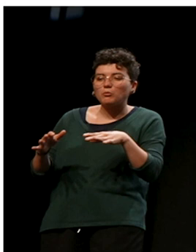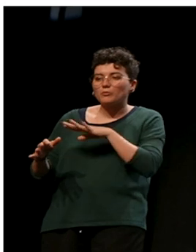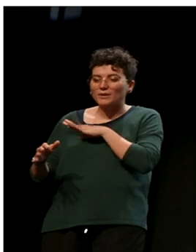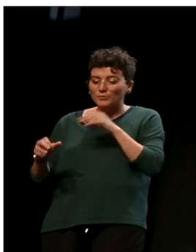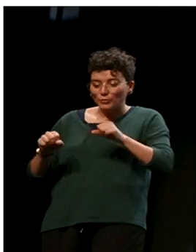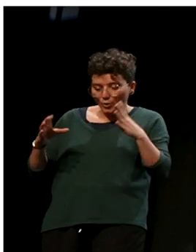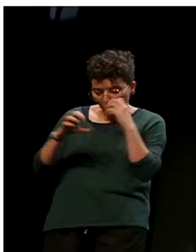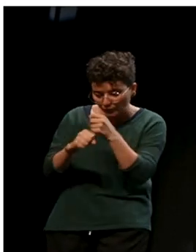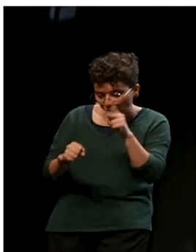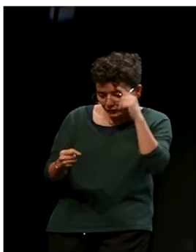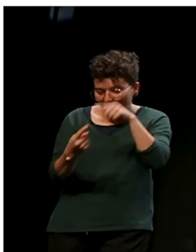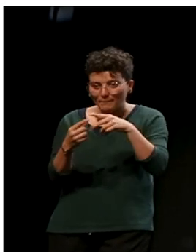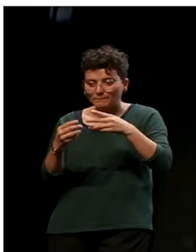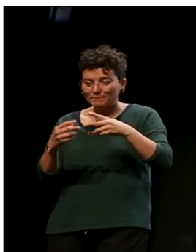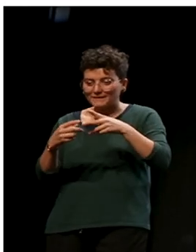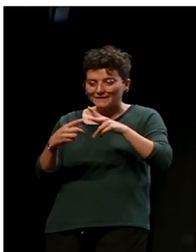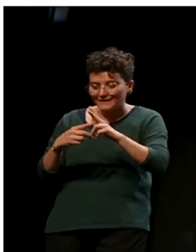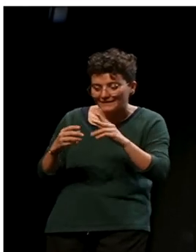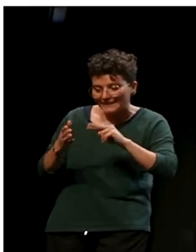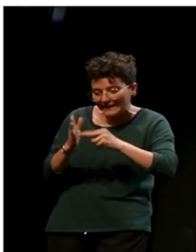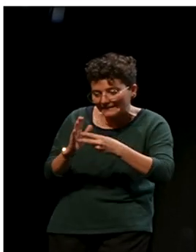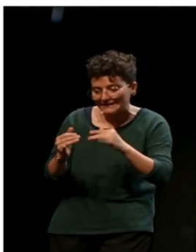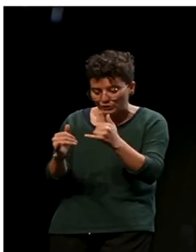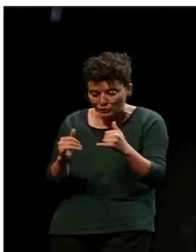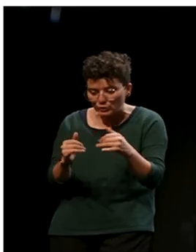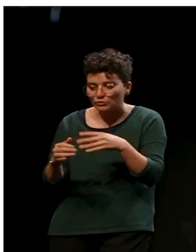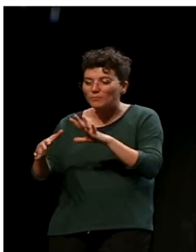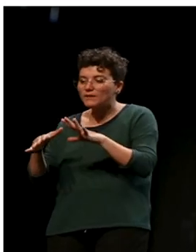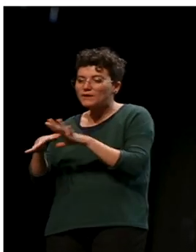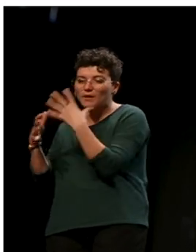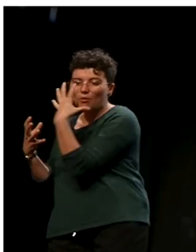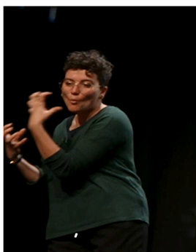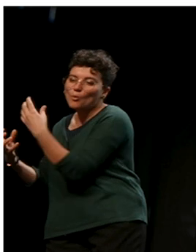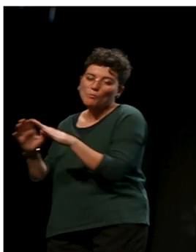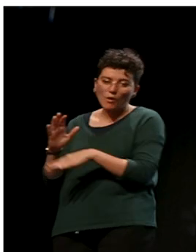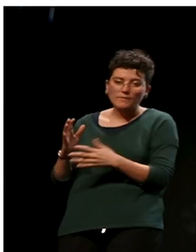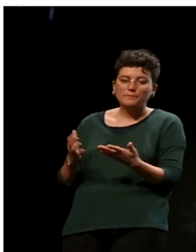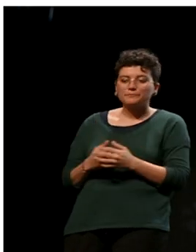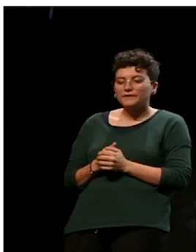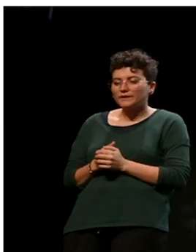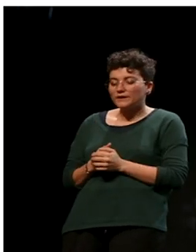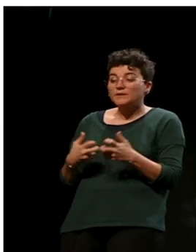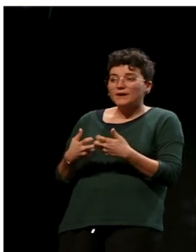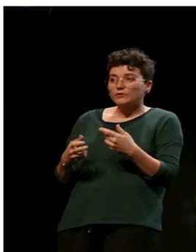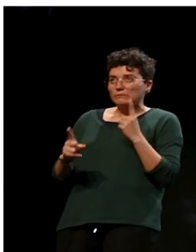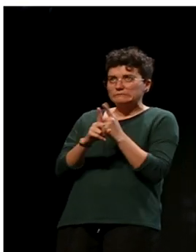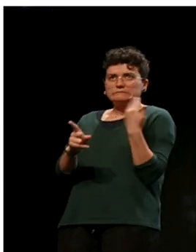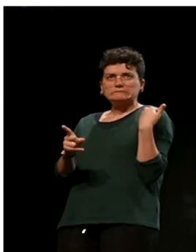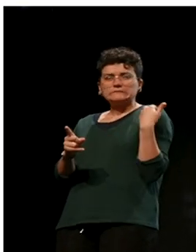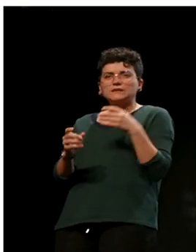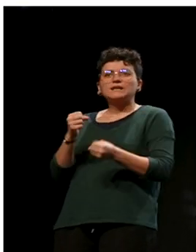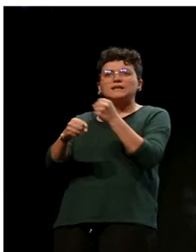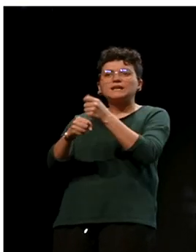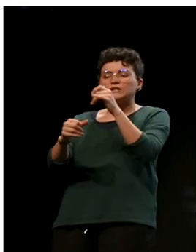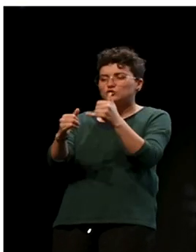dérive. Et donc, cet auteur-là me dit, ben voilà, pour mon jeu, j'ai fait appel à une IA. Et puis, bah, cette IA, j'avais besoin d'un personnage